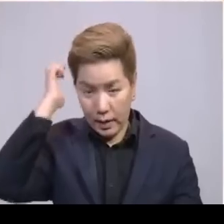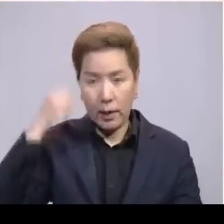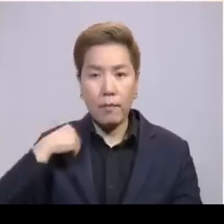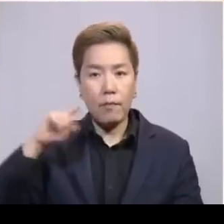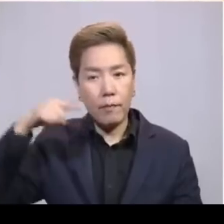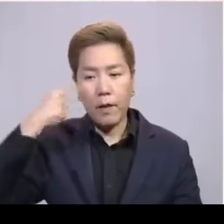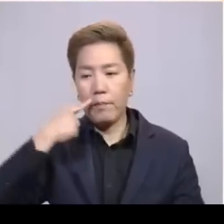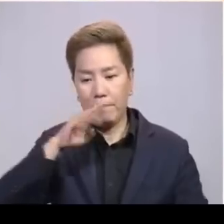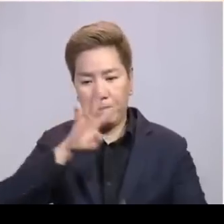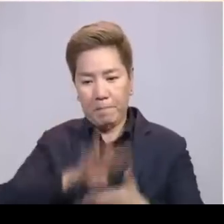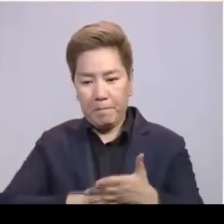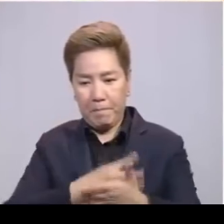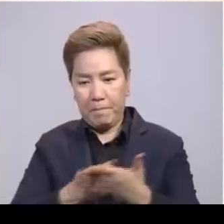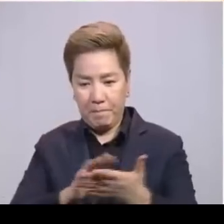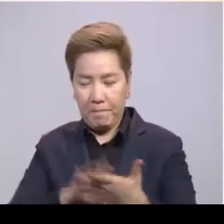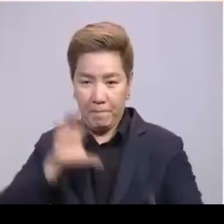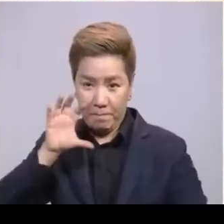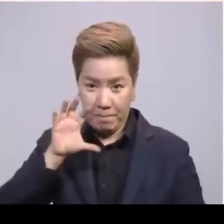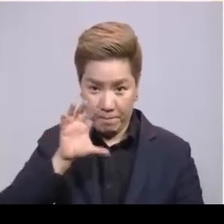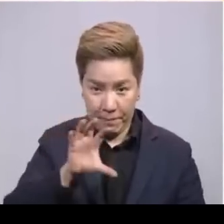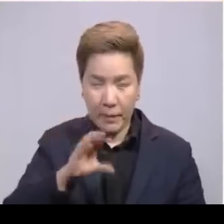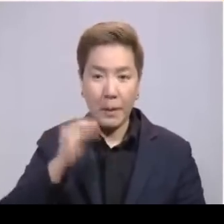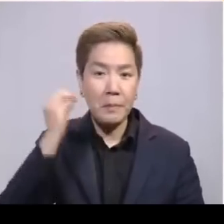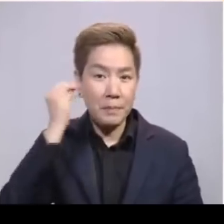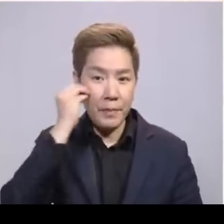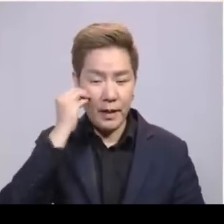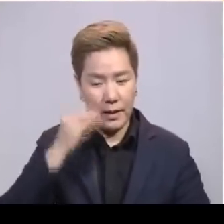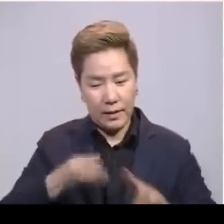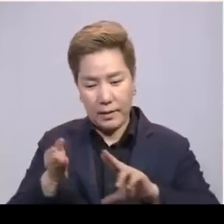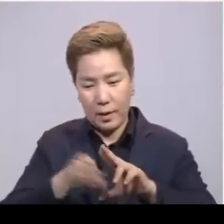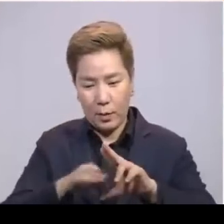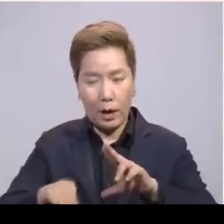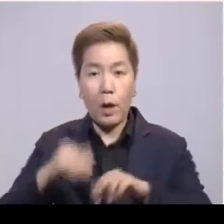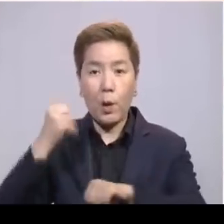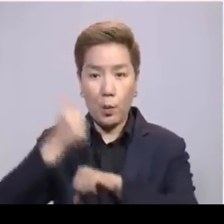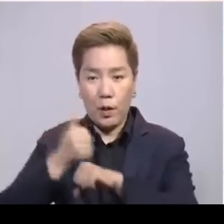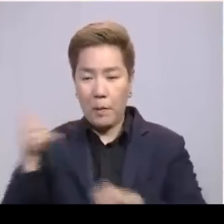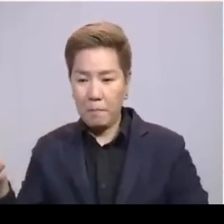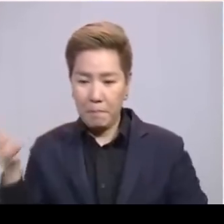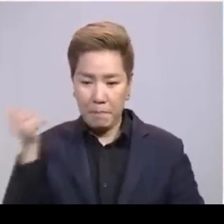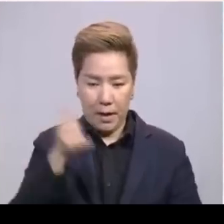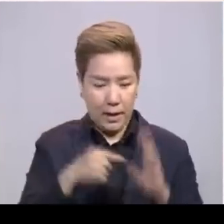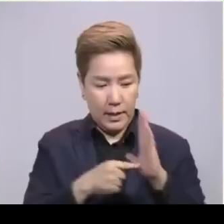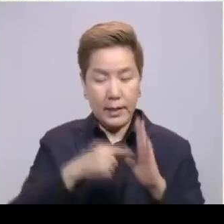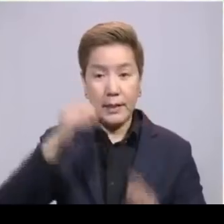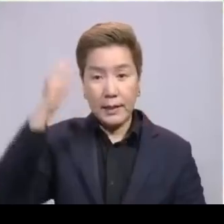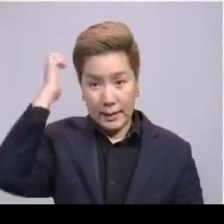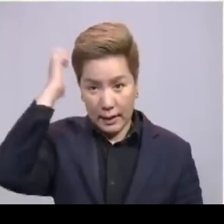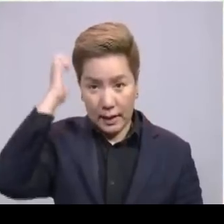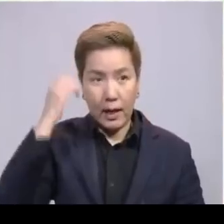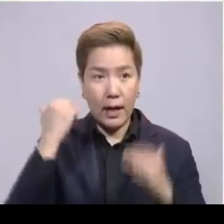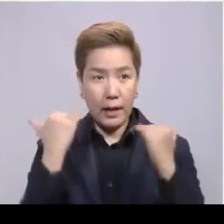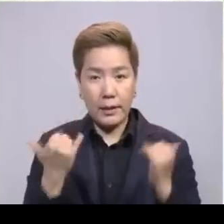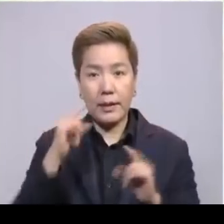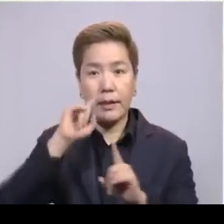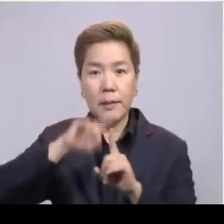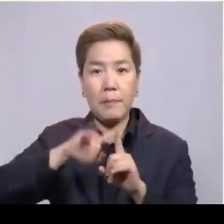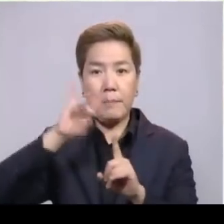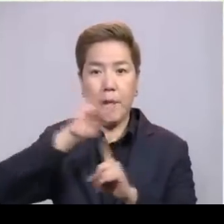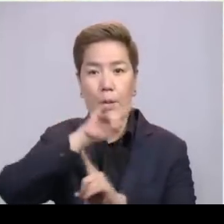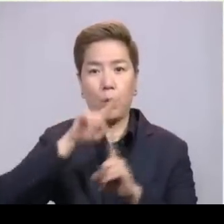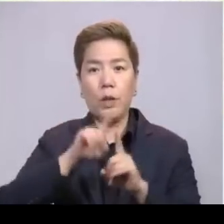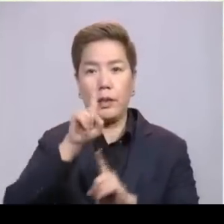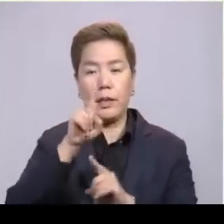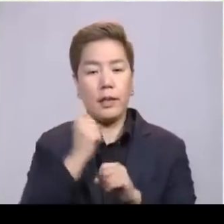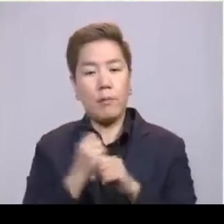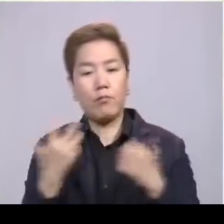มีการแจ้งกำหนดการคุณพิธานลิ้มเจริญรัตน์หัวหน้าพรรค 9ไกลที่เตรียมลงพื้นที่สระบุรีวันนี้ครับก็คือ 1สิงหาคมเพื่อนร่วม